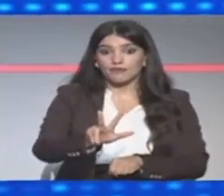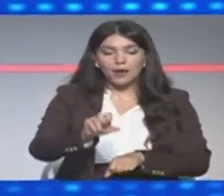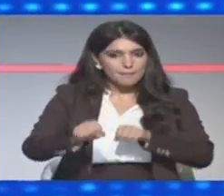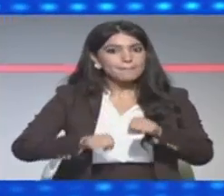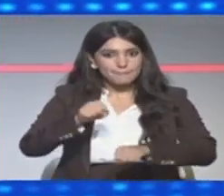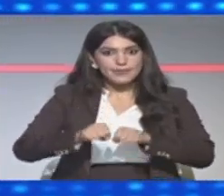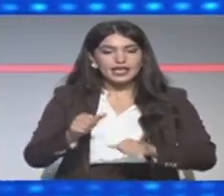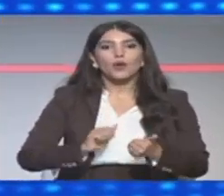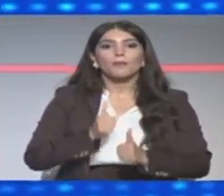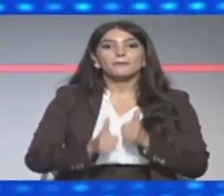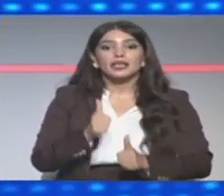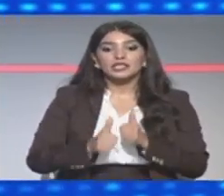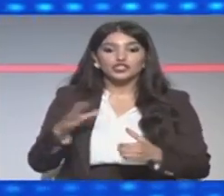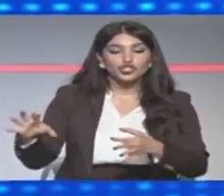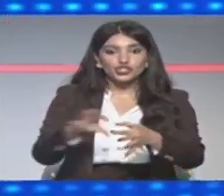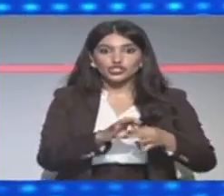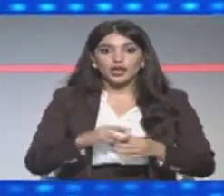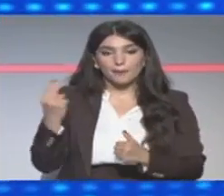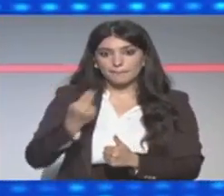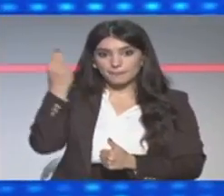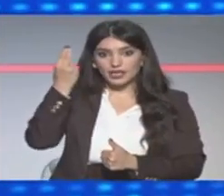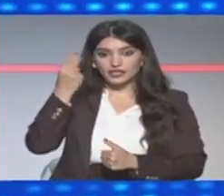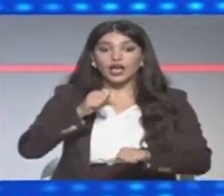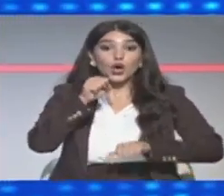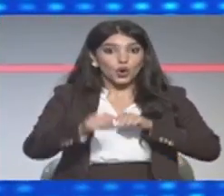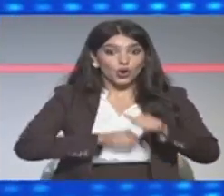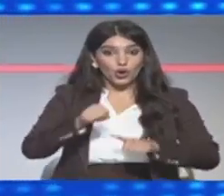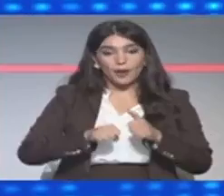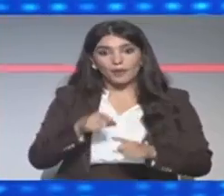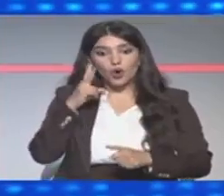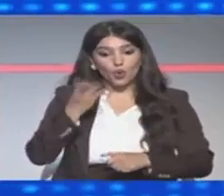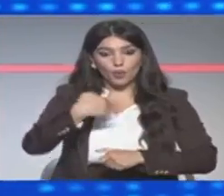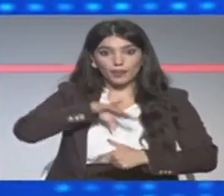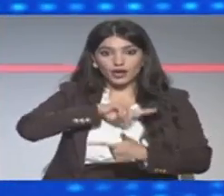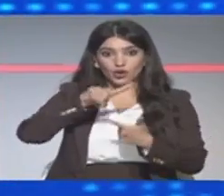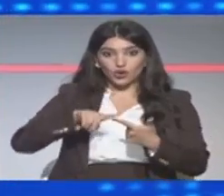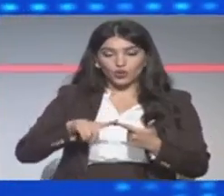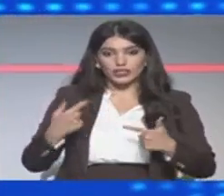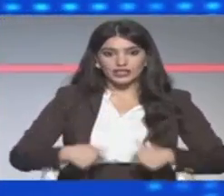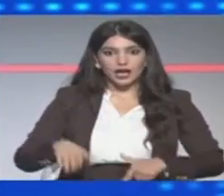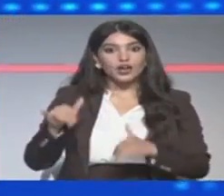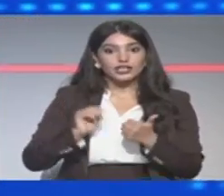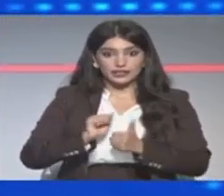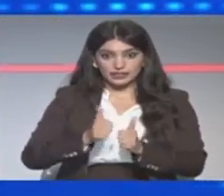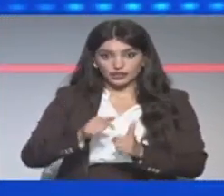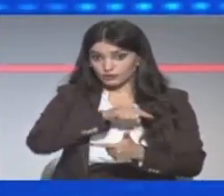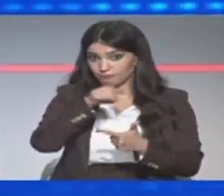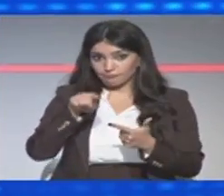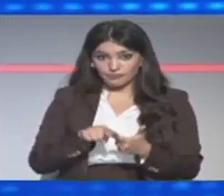الهوائية، وذلك بالشراكة مع الجامعة التونسية للدراجات وتحت إشراف وزارة الشباب والرياضة والإدماج